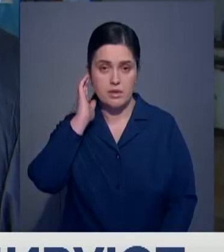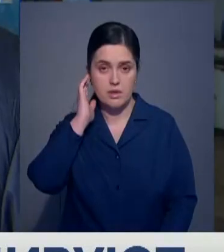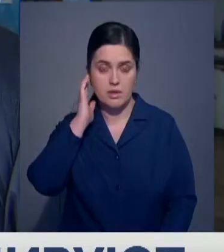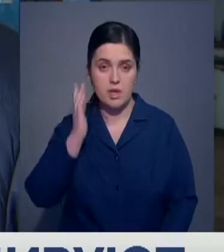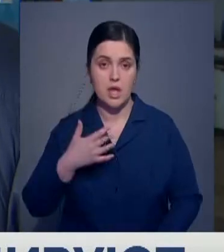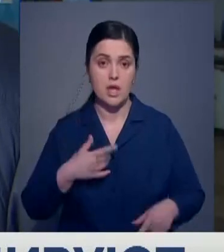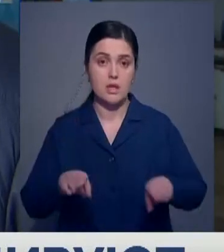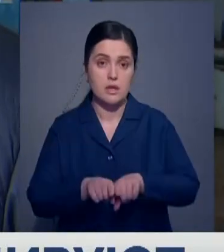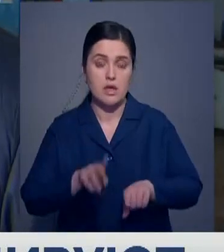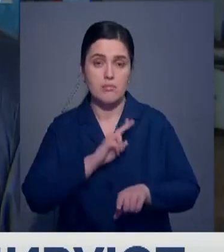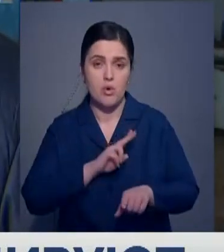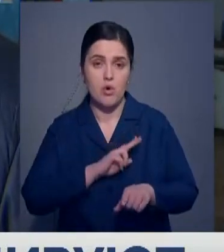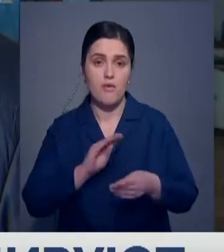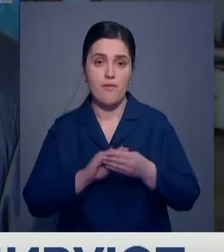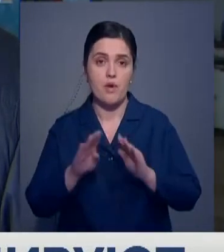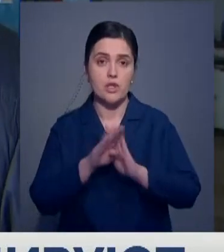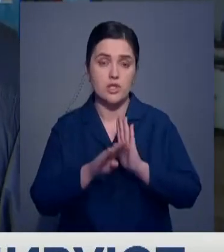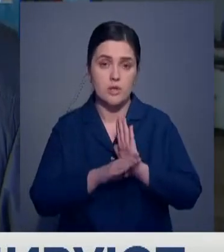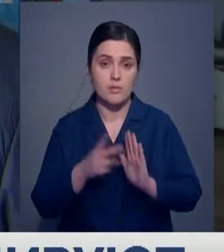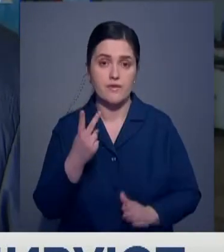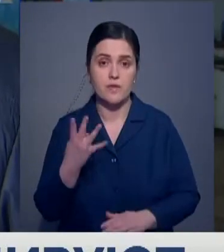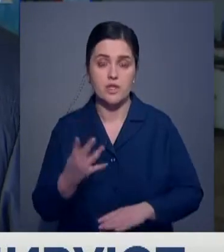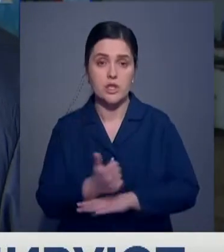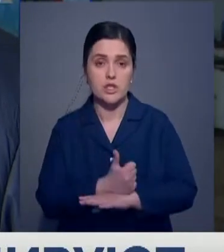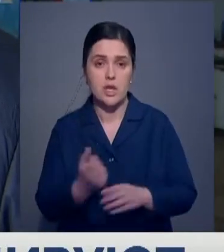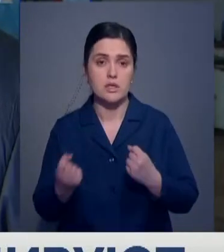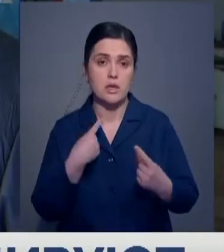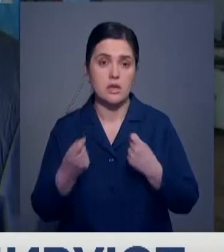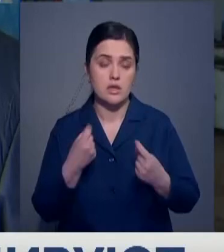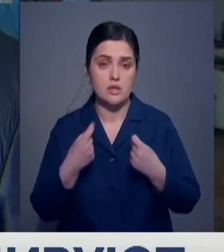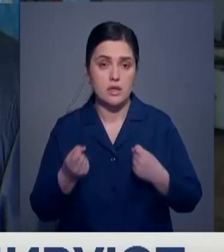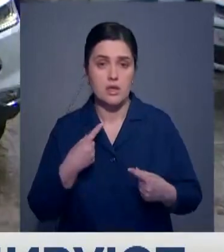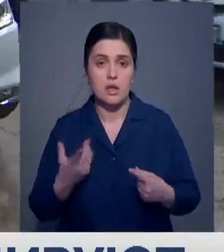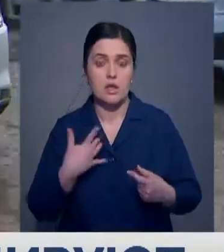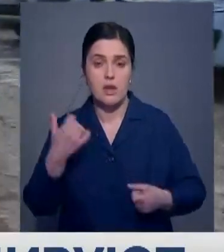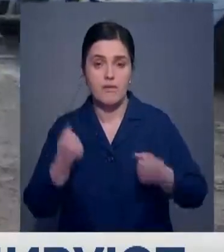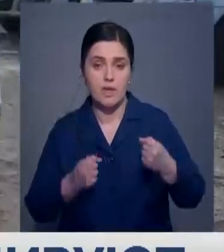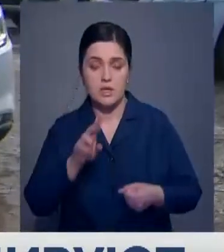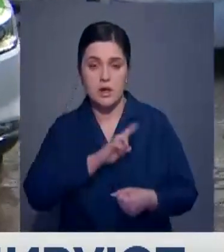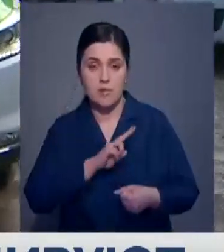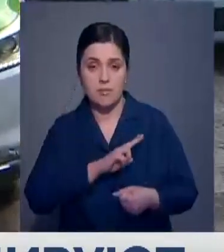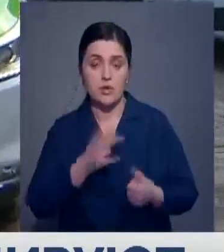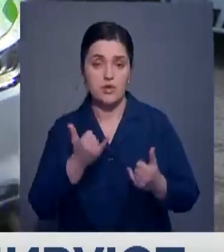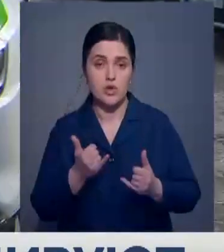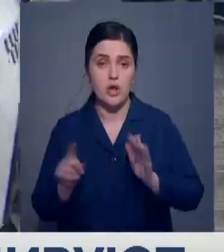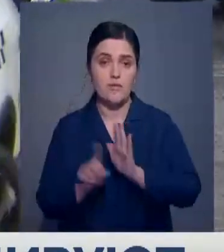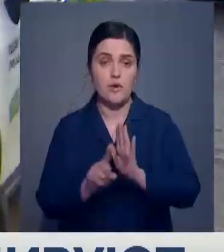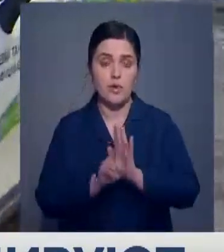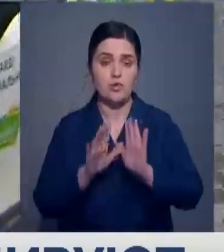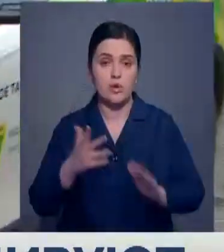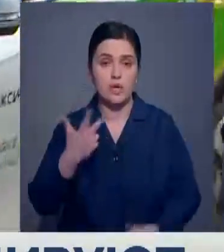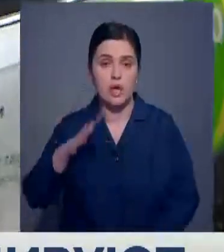также работаем в таком же режиме, 24 часа. Заказы поступают, наши водители отрабатывают. На линию сегодня выходит лишь треть